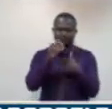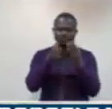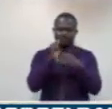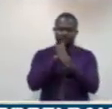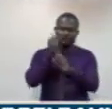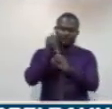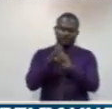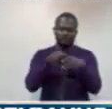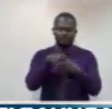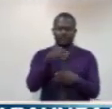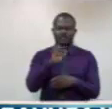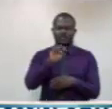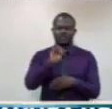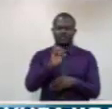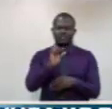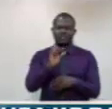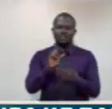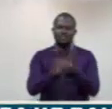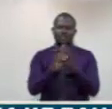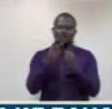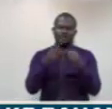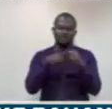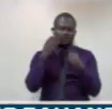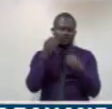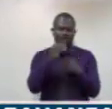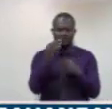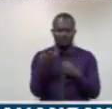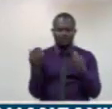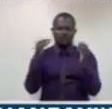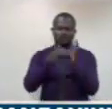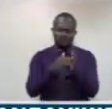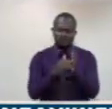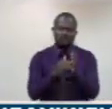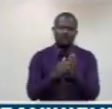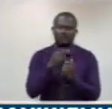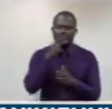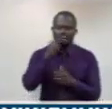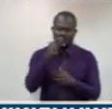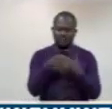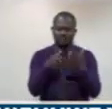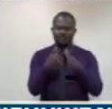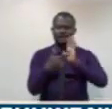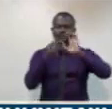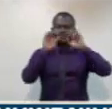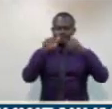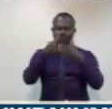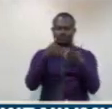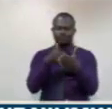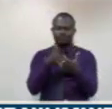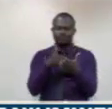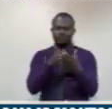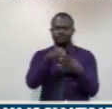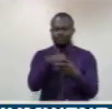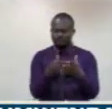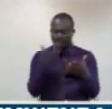kuri Farije. Ku itariki 26 z'ukwezi kwa gatatu n'ubundi Farije iradusubiza itugaragariza imbogamizi